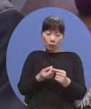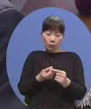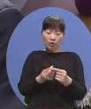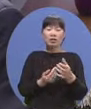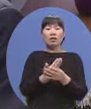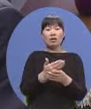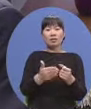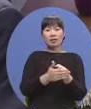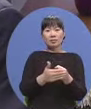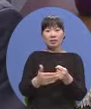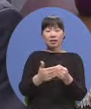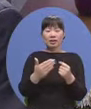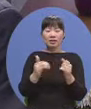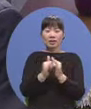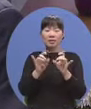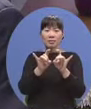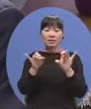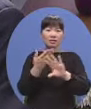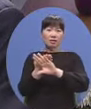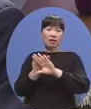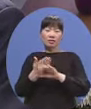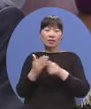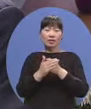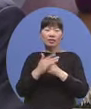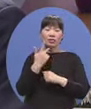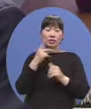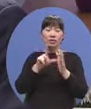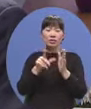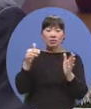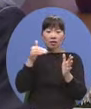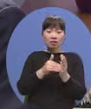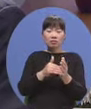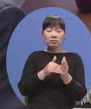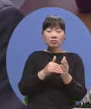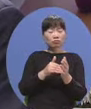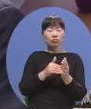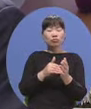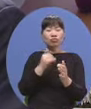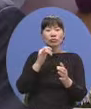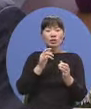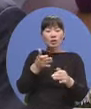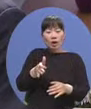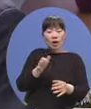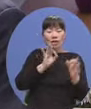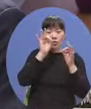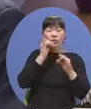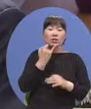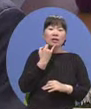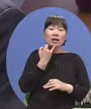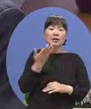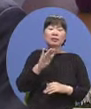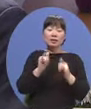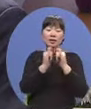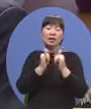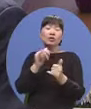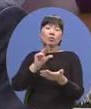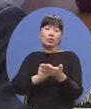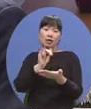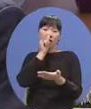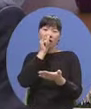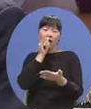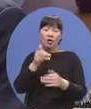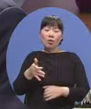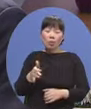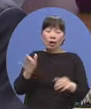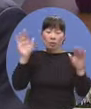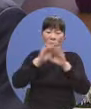돼가지고 이게 사람마다 변형이 크기 때문에 예를 들어 7살까지 야뇨증이 있다 상관없습니다. 다만 사회적으로 문제가 되죠. 그렇죠. 애들이 소변을